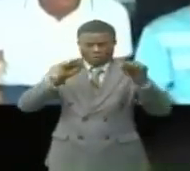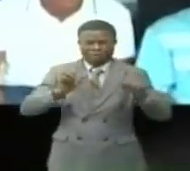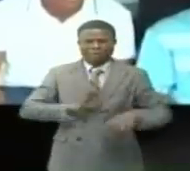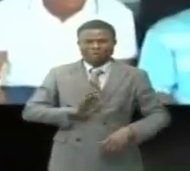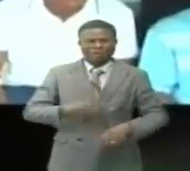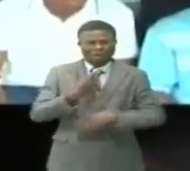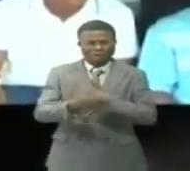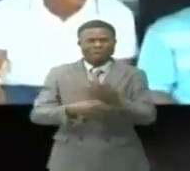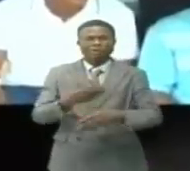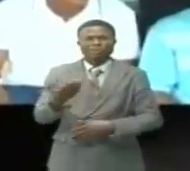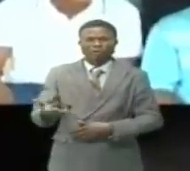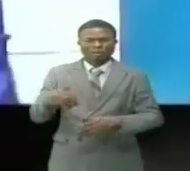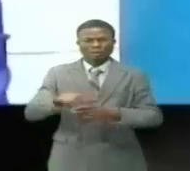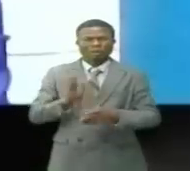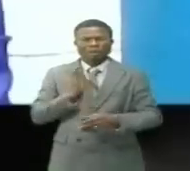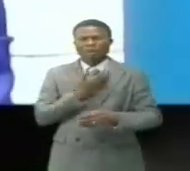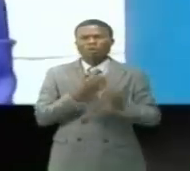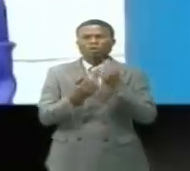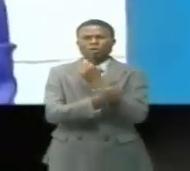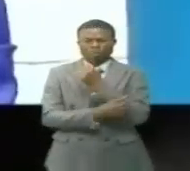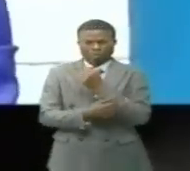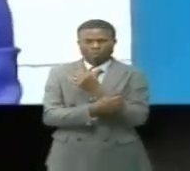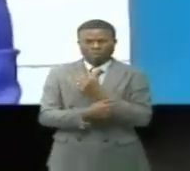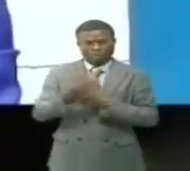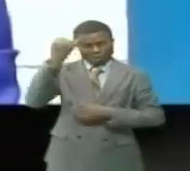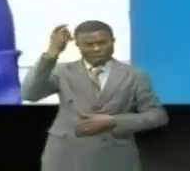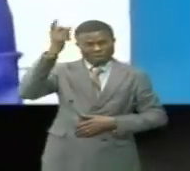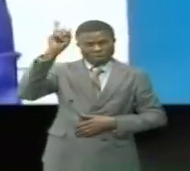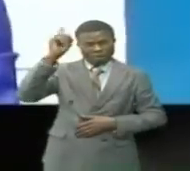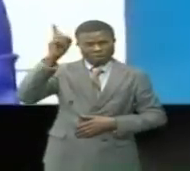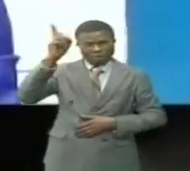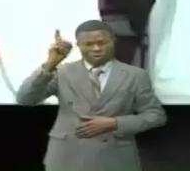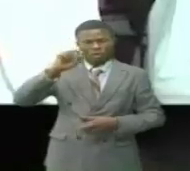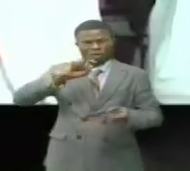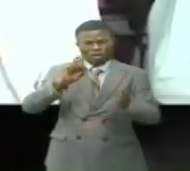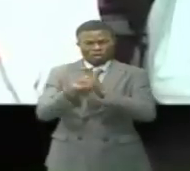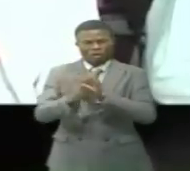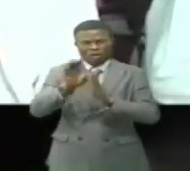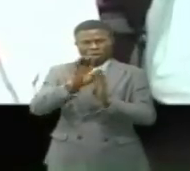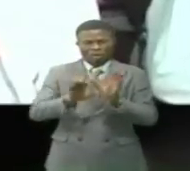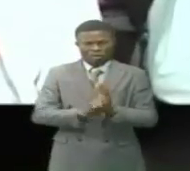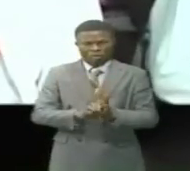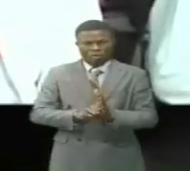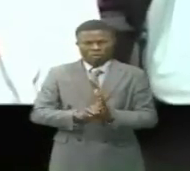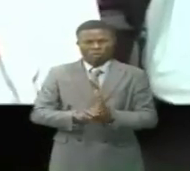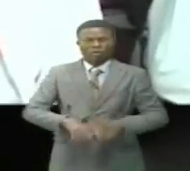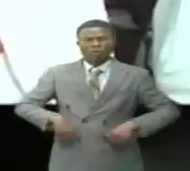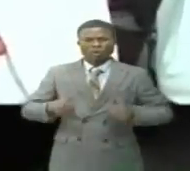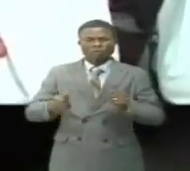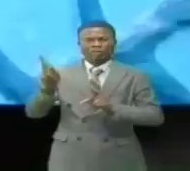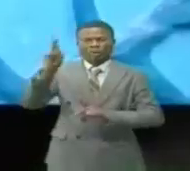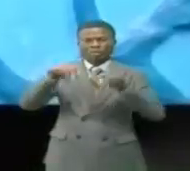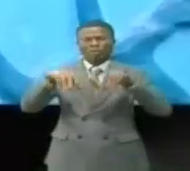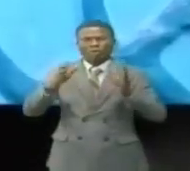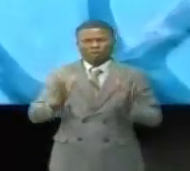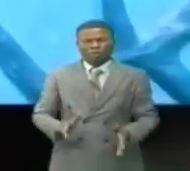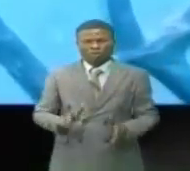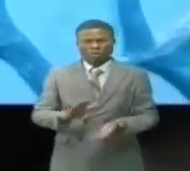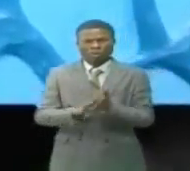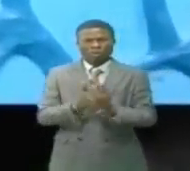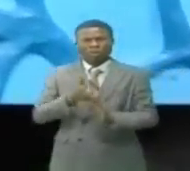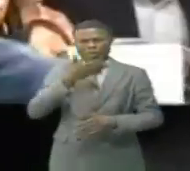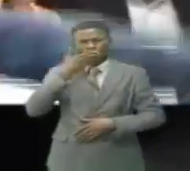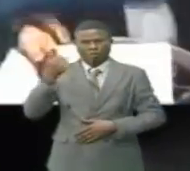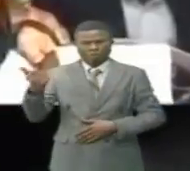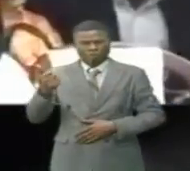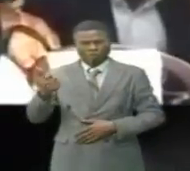Félix-Antoine Tshisekedi Tshilombo, qui tendent toutes à améliorer les conditions de vie de la population congolaise. Au nombre de